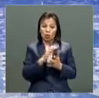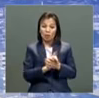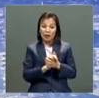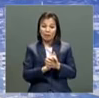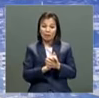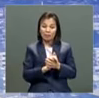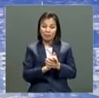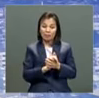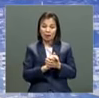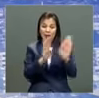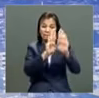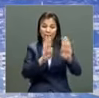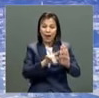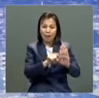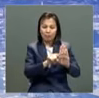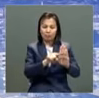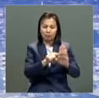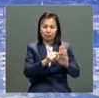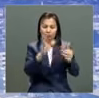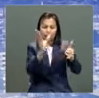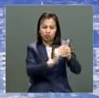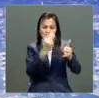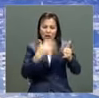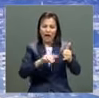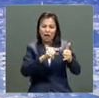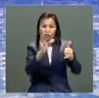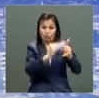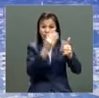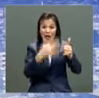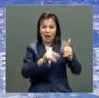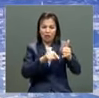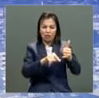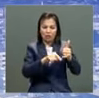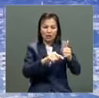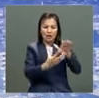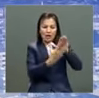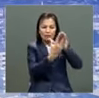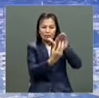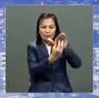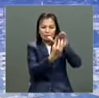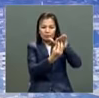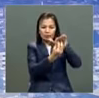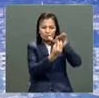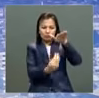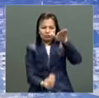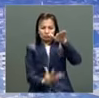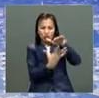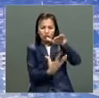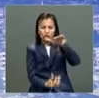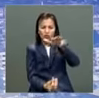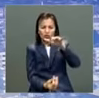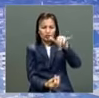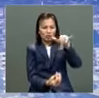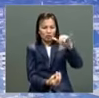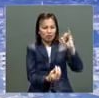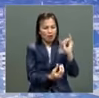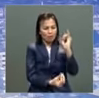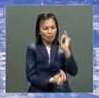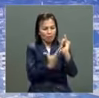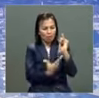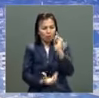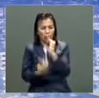เป็นเจอผลว่าเป็นบวกเนี่ยเอาลักษณะของเอ็กซเรย์เขาเรียกว่าเอ็กซเรย์ซีทีสแกนของปอดเนี่ยม